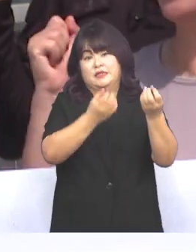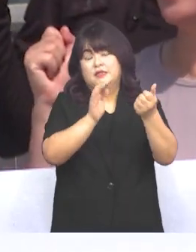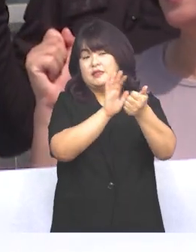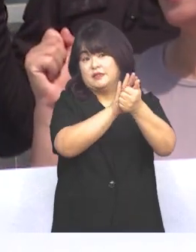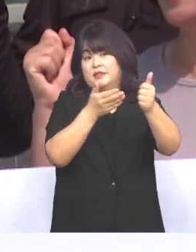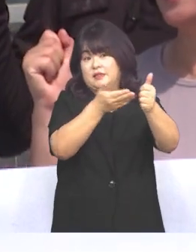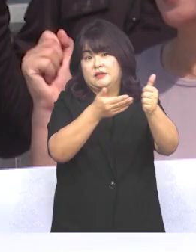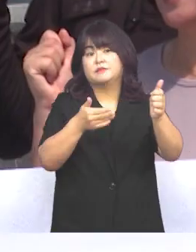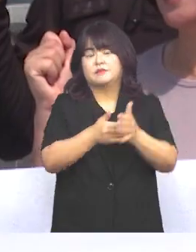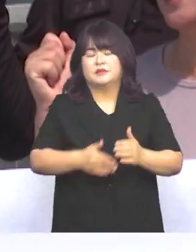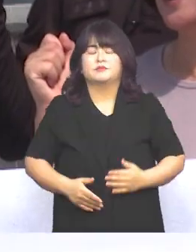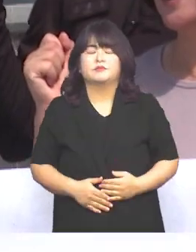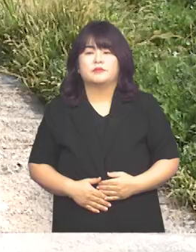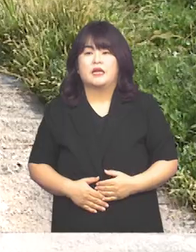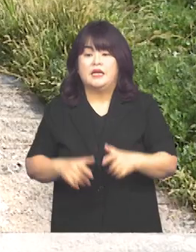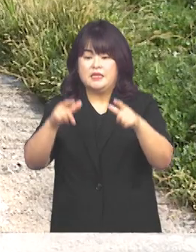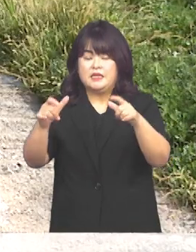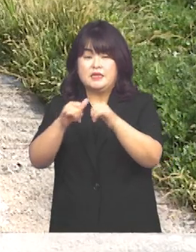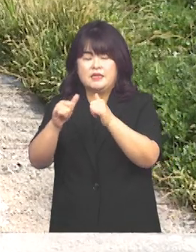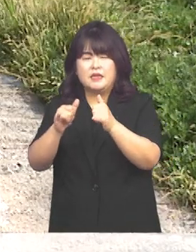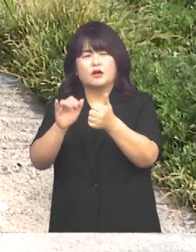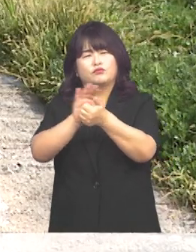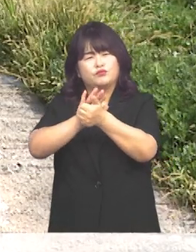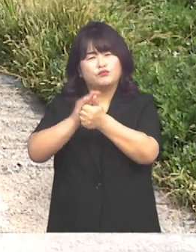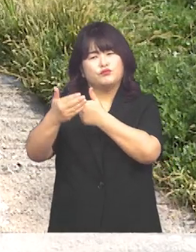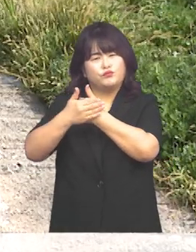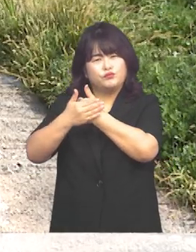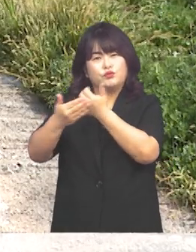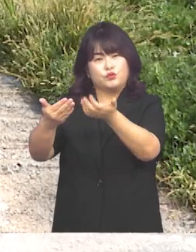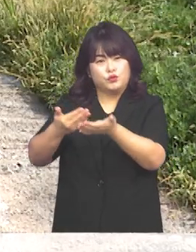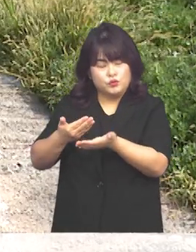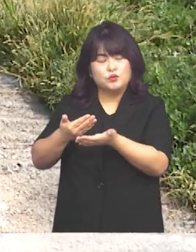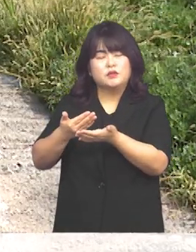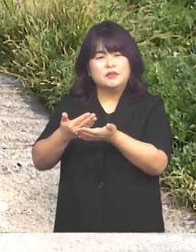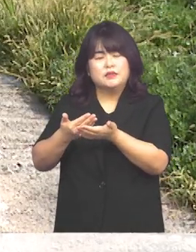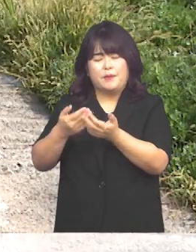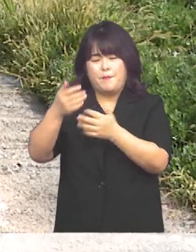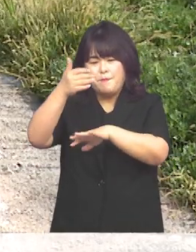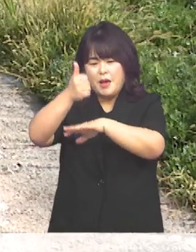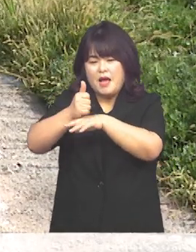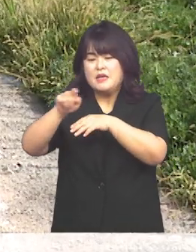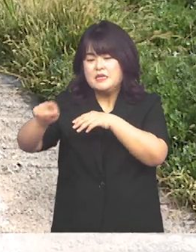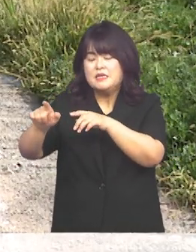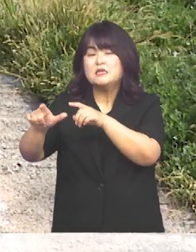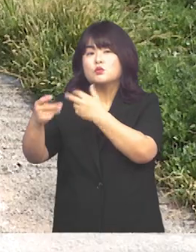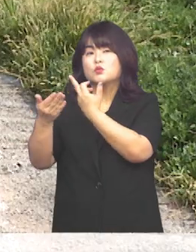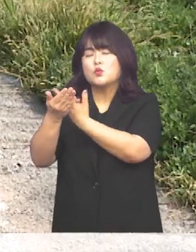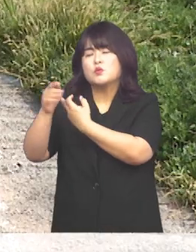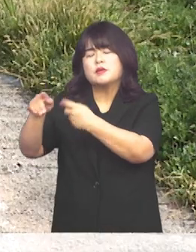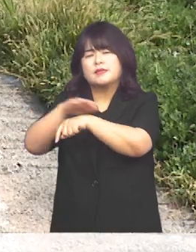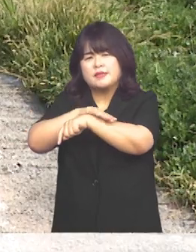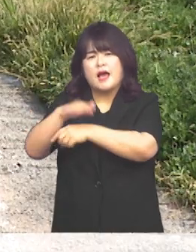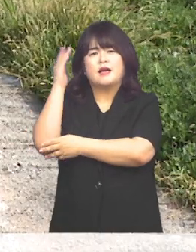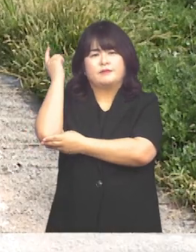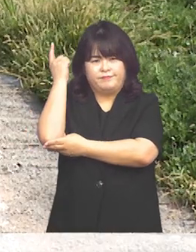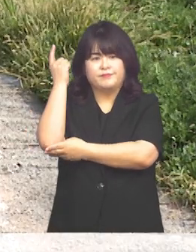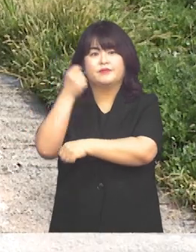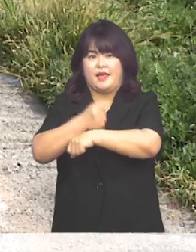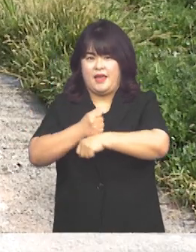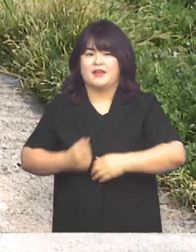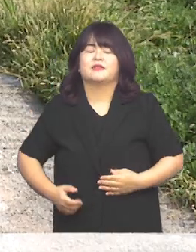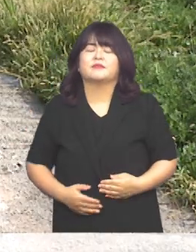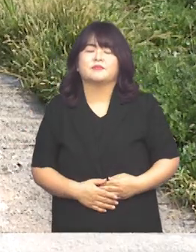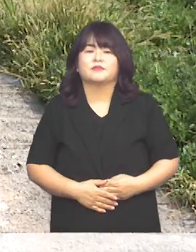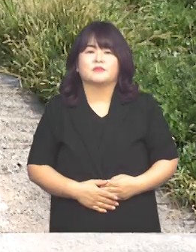메시지를 전했습니다. 시민 여러분들의 격려와 응원으로 국토체동단 독도는 저희들이 굳건히